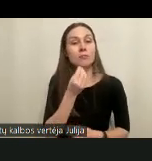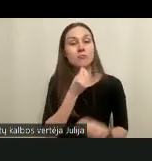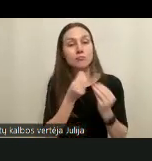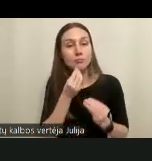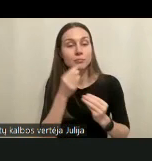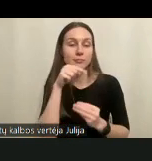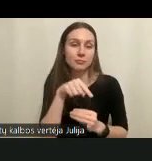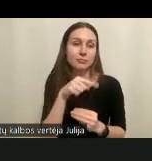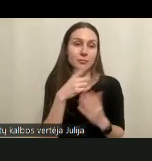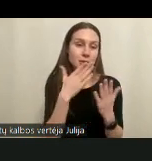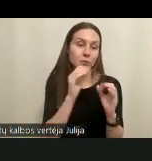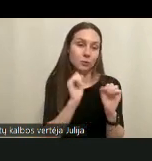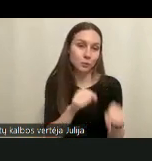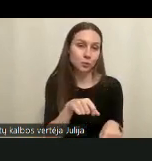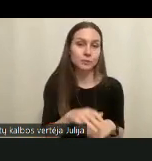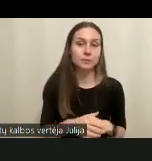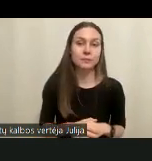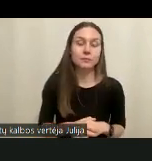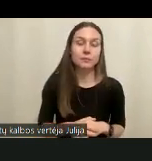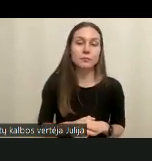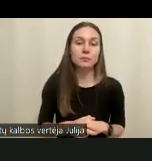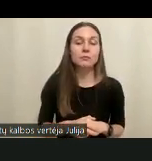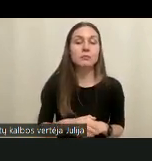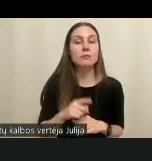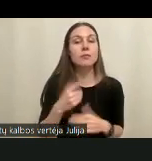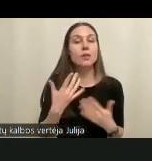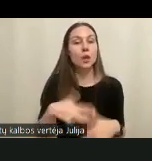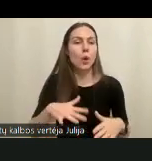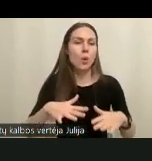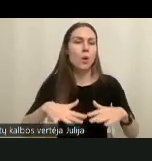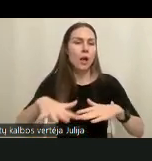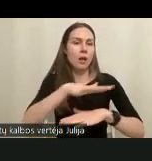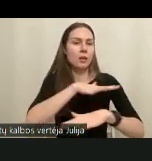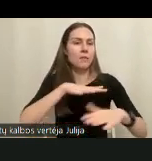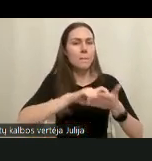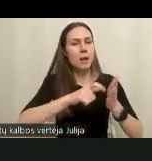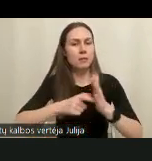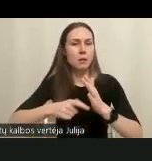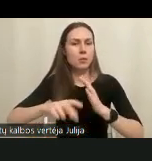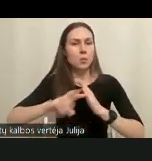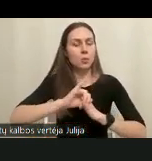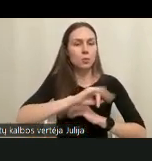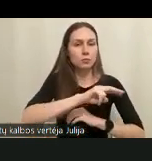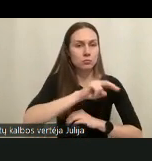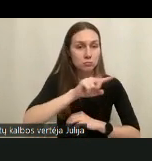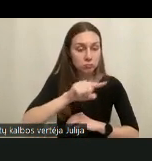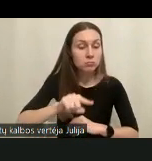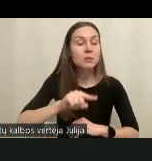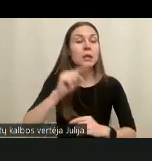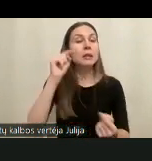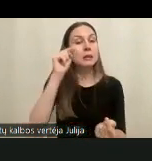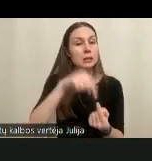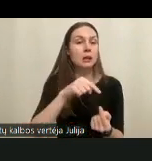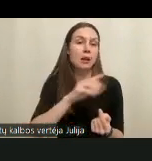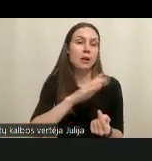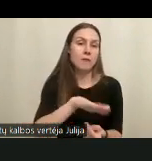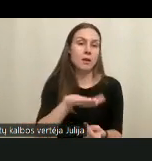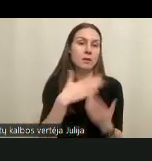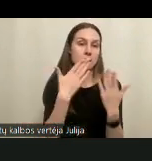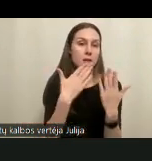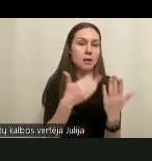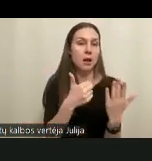panašiai. Taigi, mes kalbame apie fizinės erdvės, kurios skirtas vaikams skaityti savo namų. Gali